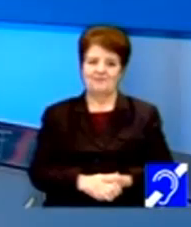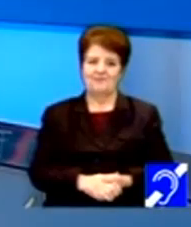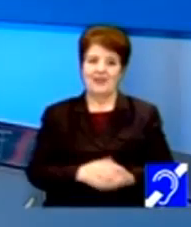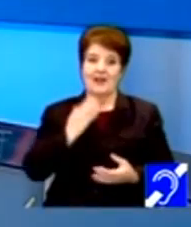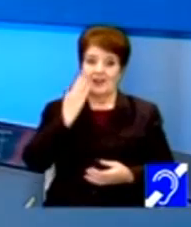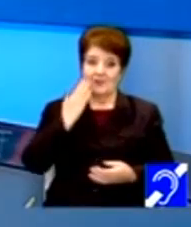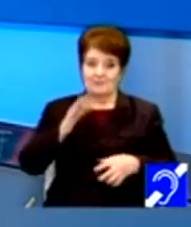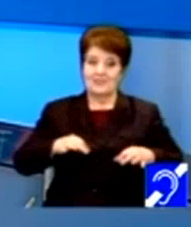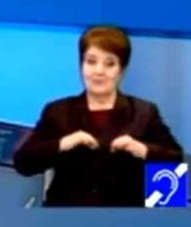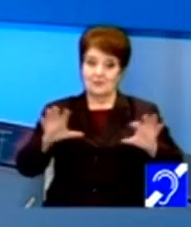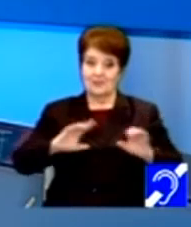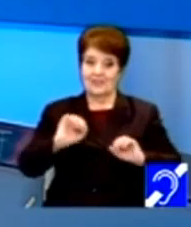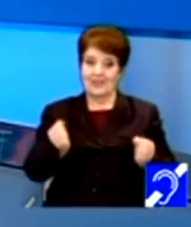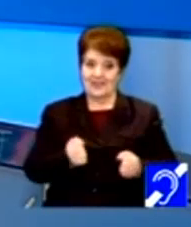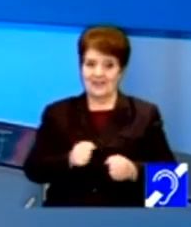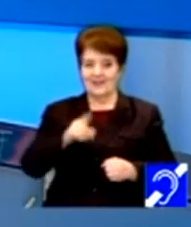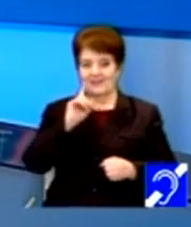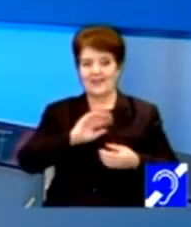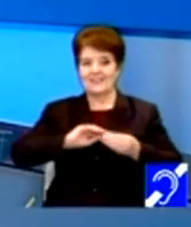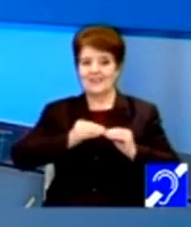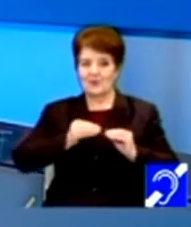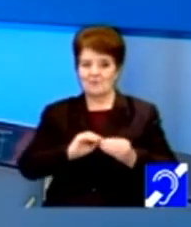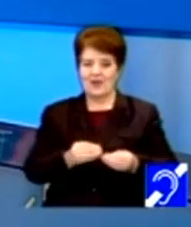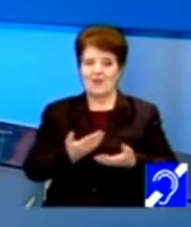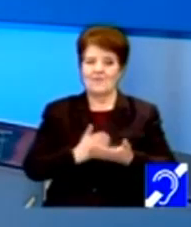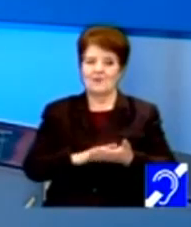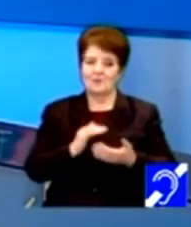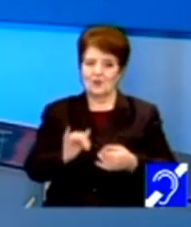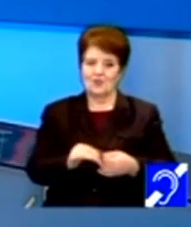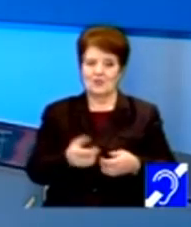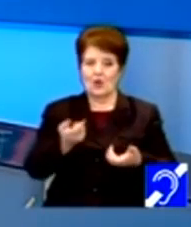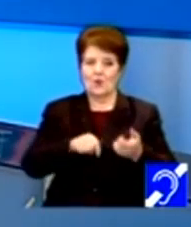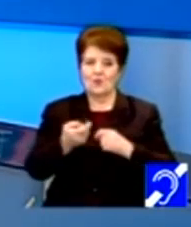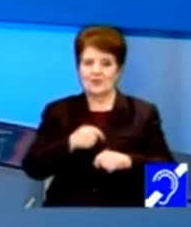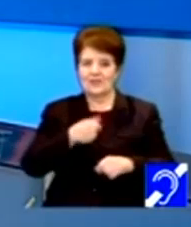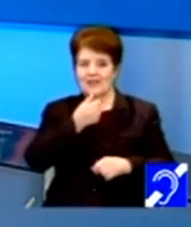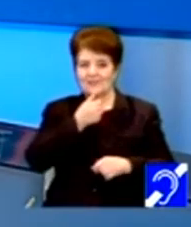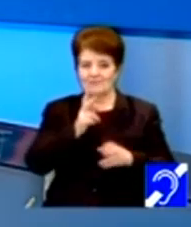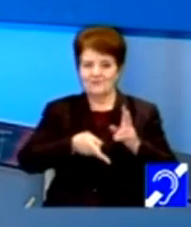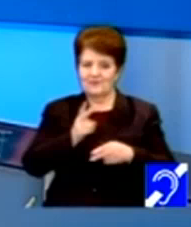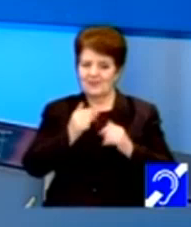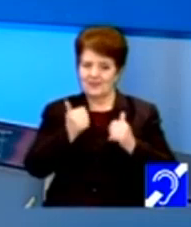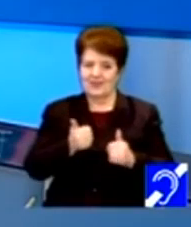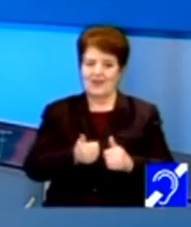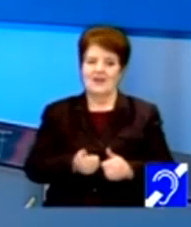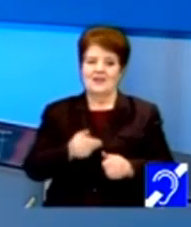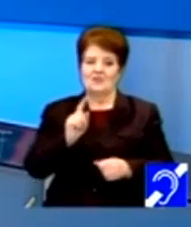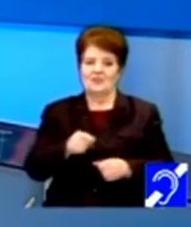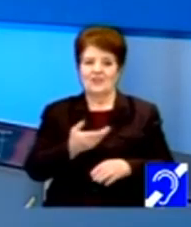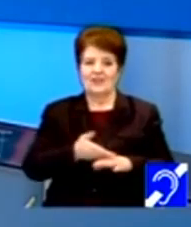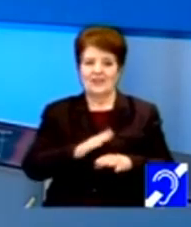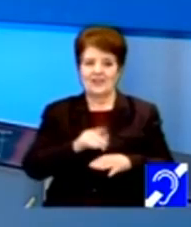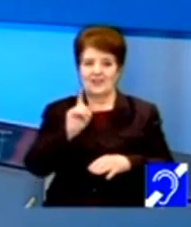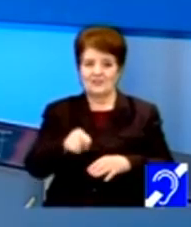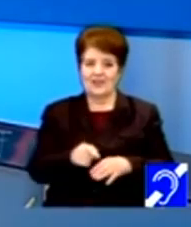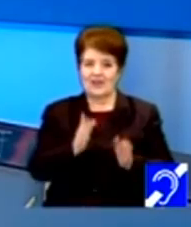La români, sărbătorile de iarnă au gust de sarmale, friptură și cozonac. Sunt preparate gustoase, dar cu multe calorii și grele, mai ales pentru